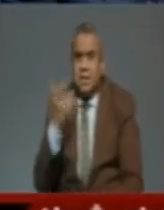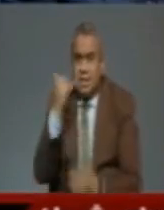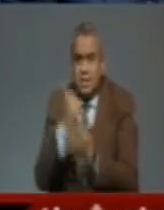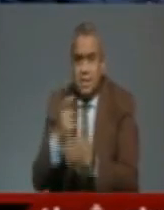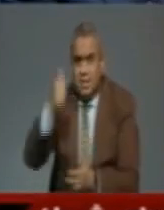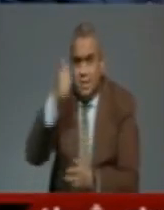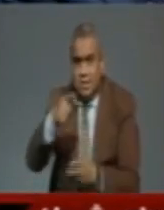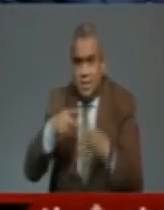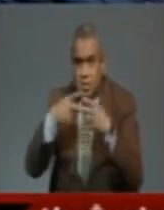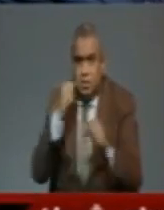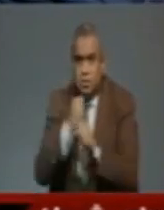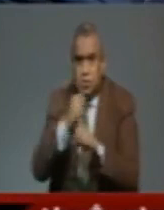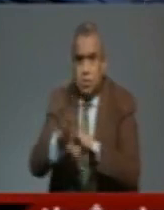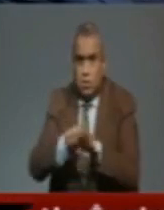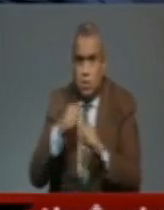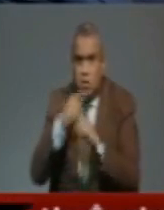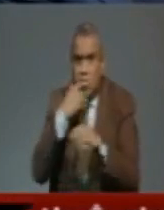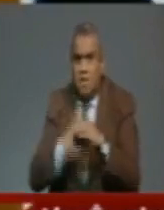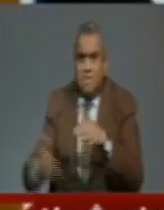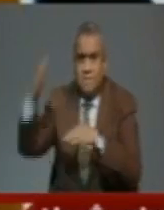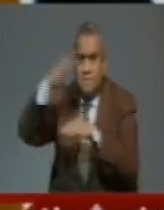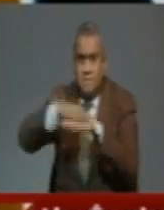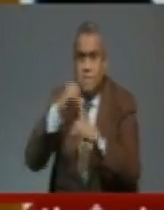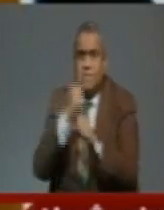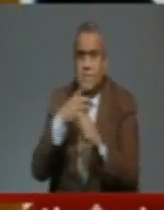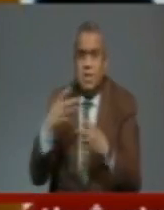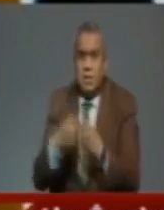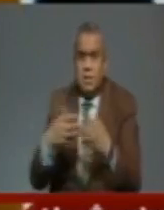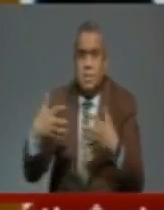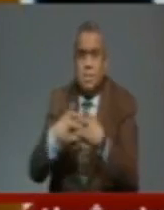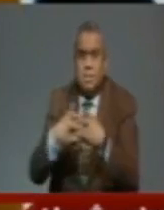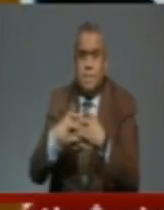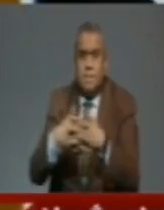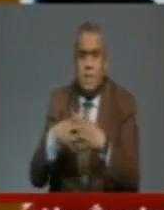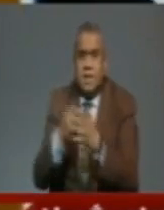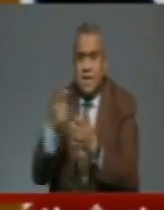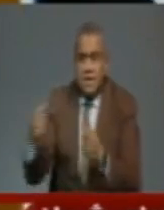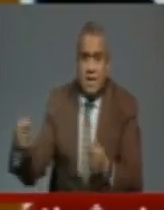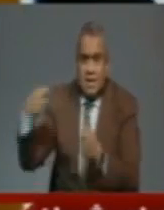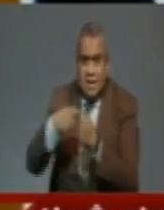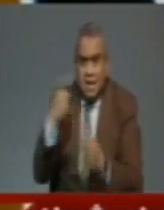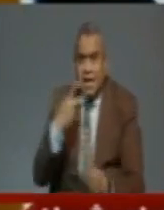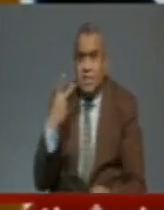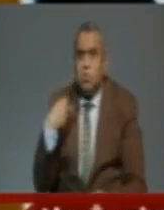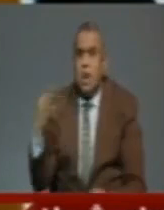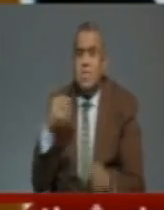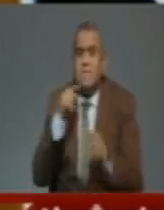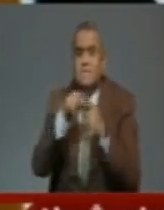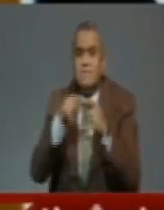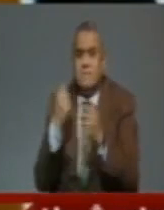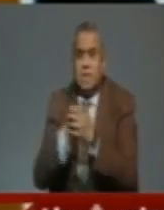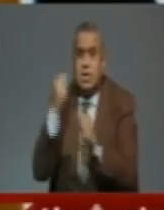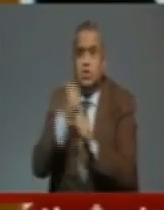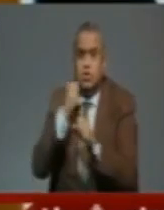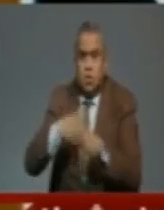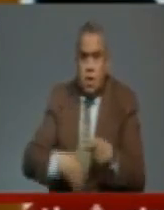ان احنا كمان نعمل البنيه الفوقيه، ويدوب يشارك معانا في بحصه 32% من المعدات. البنيه